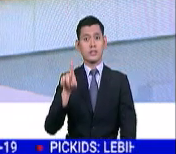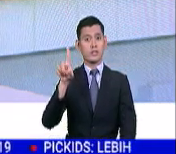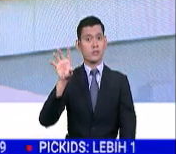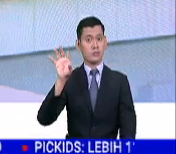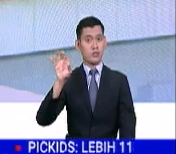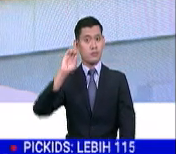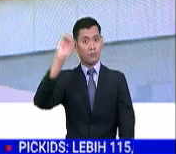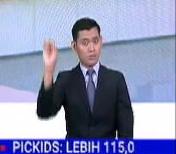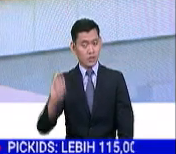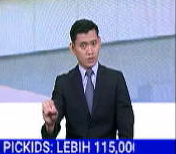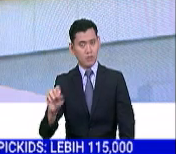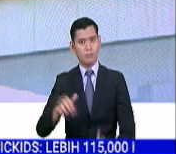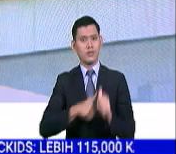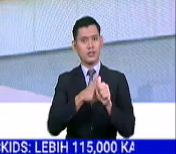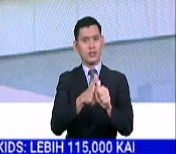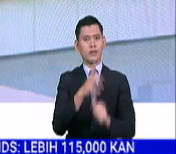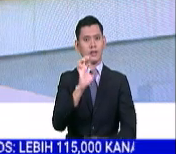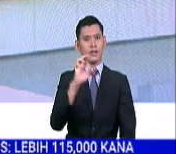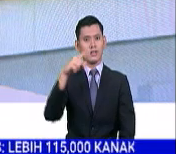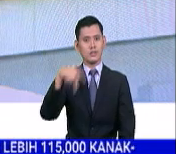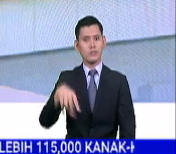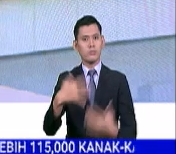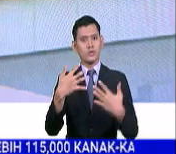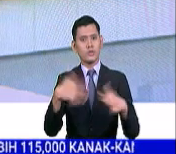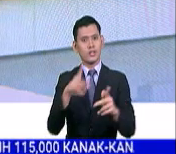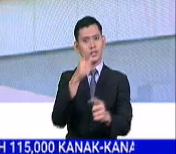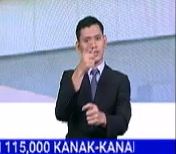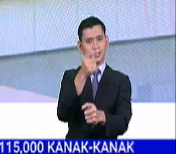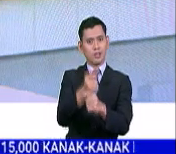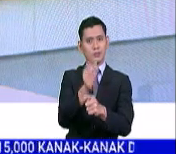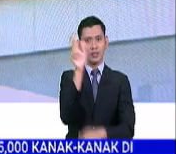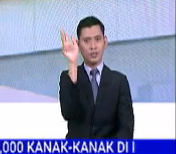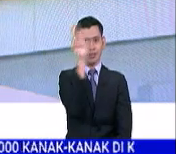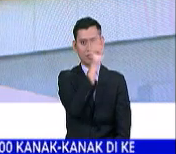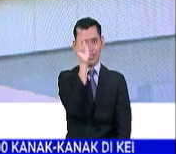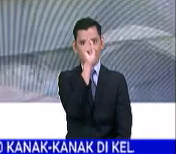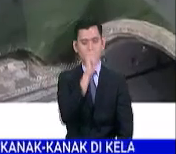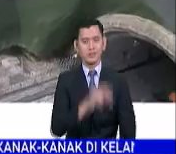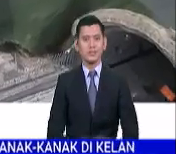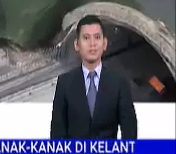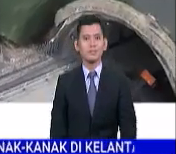27.19% dengan pematuhan SOP ditetapkan kerajaan.